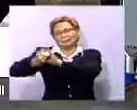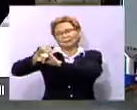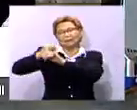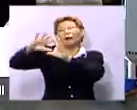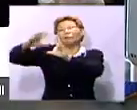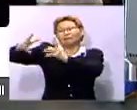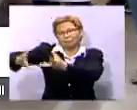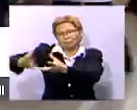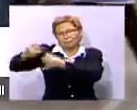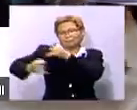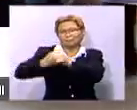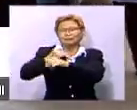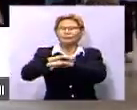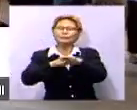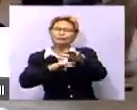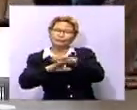antarabangsa.